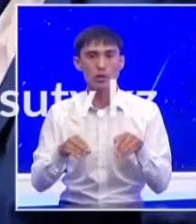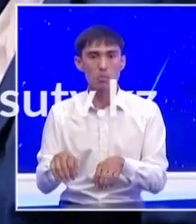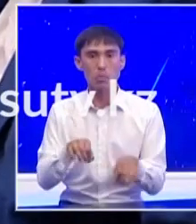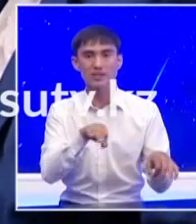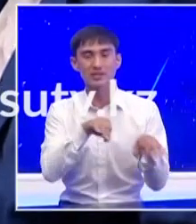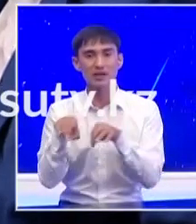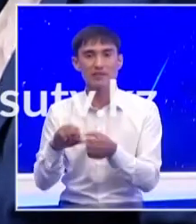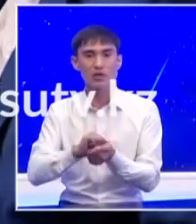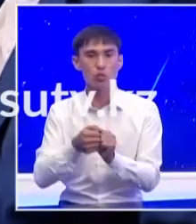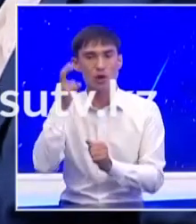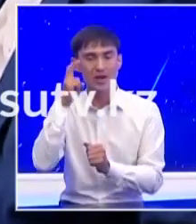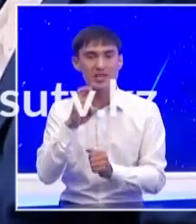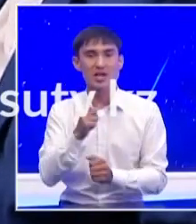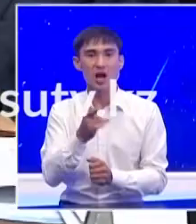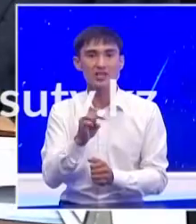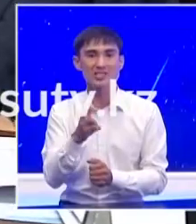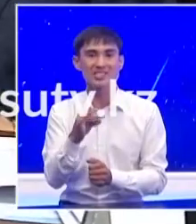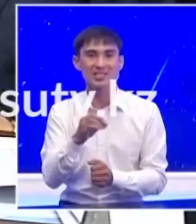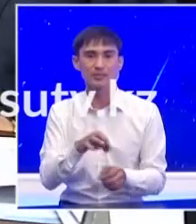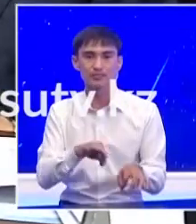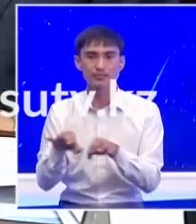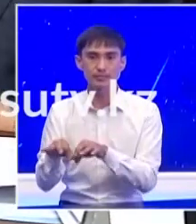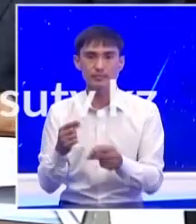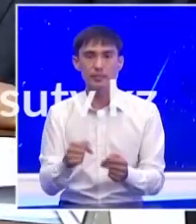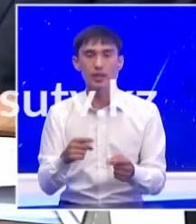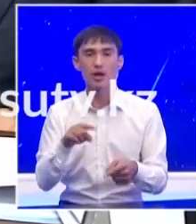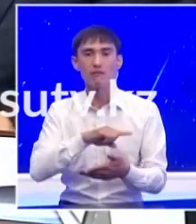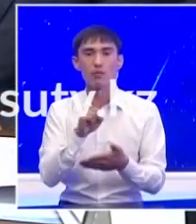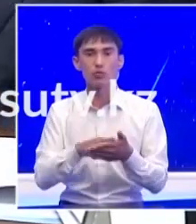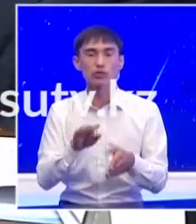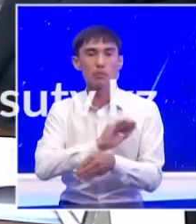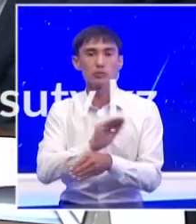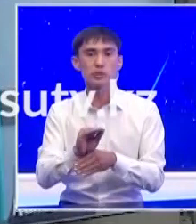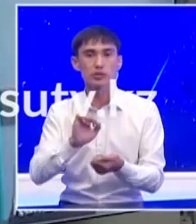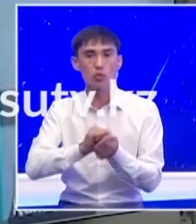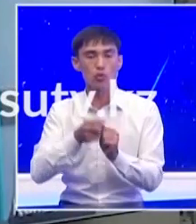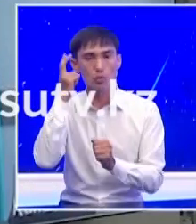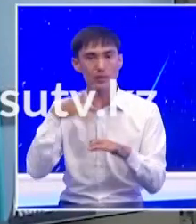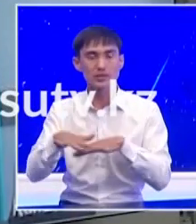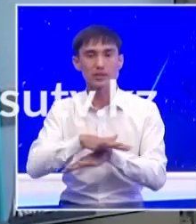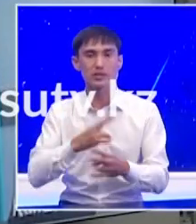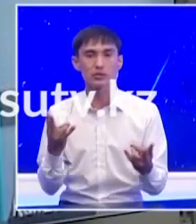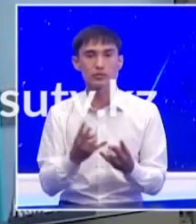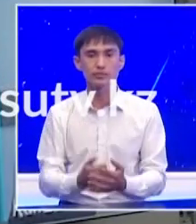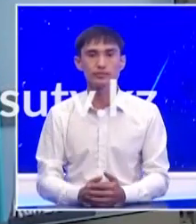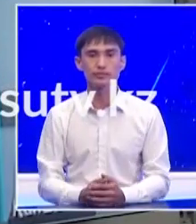и жидкого топлива. На контроле руководства области и вопрос обеспечения углем населения.